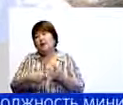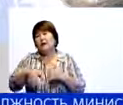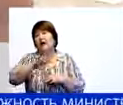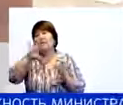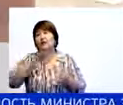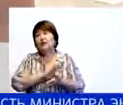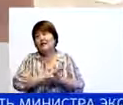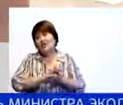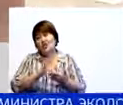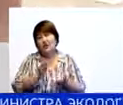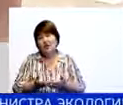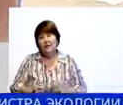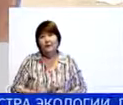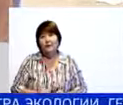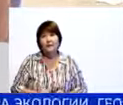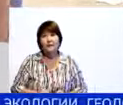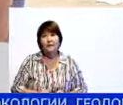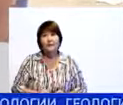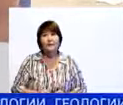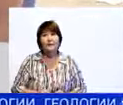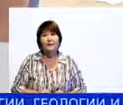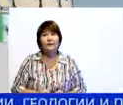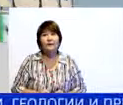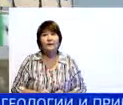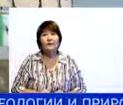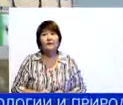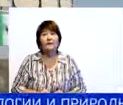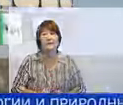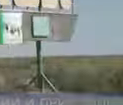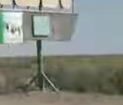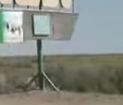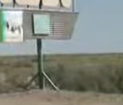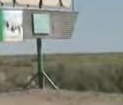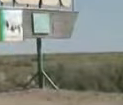стало чище амина усенова а с карта живу по ужин уже муратов х над махамбетов телеканал козла рта